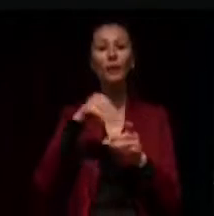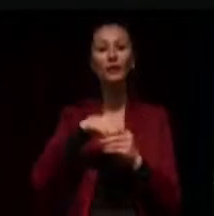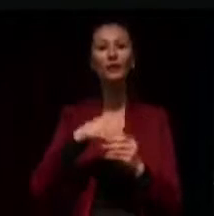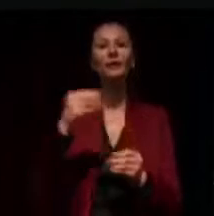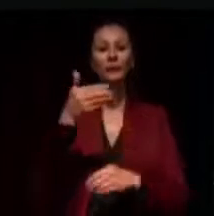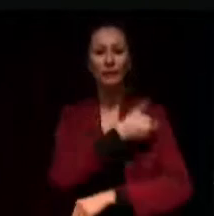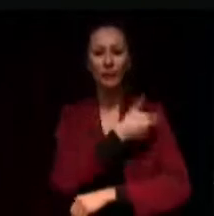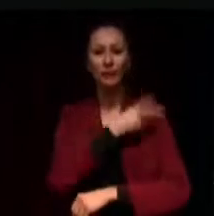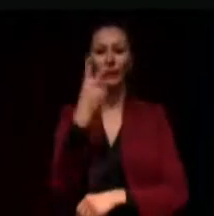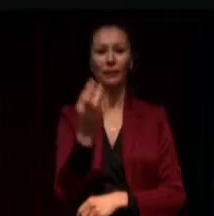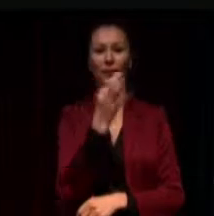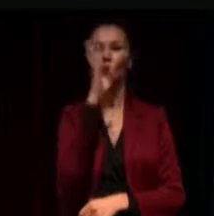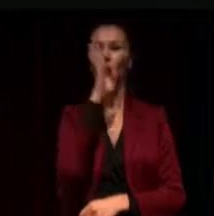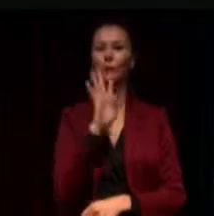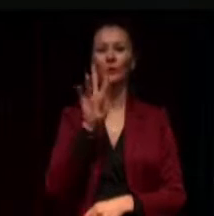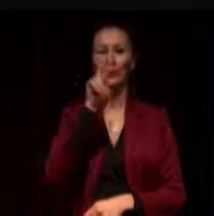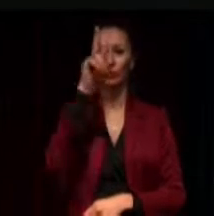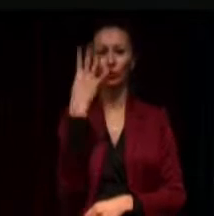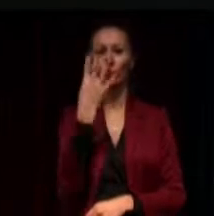işler ve hizmetler